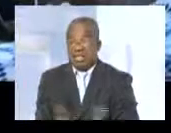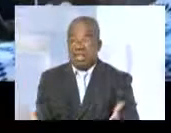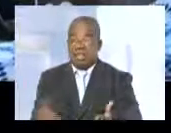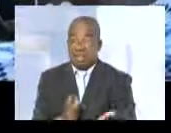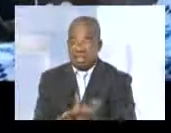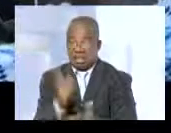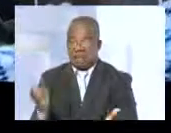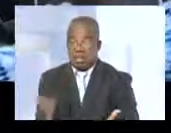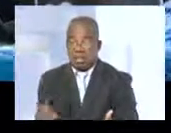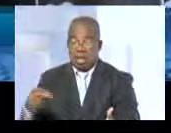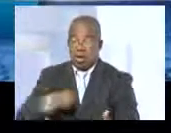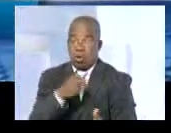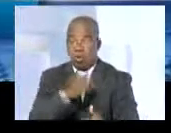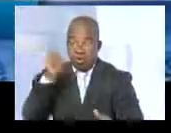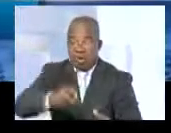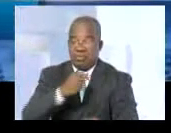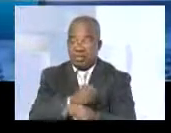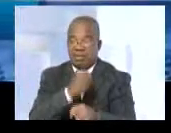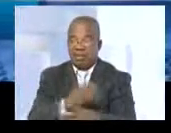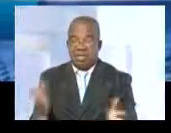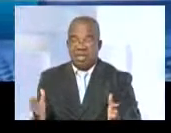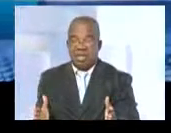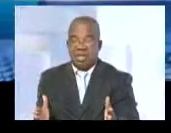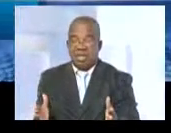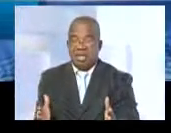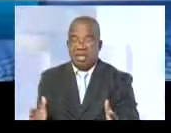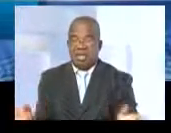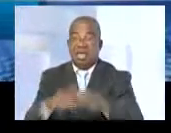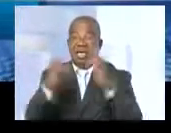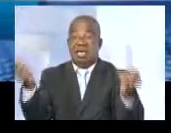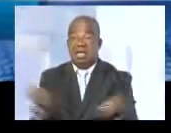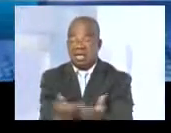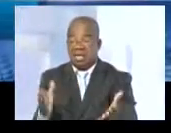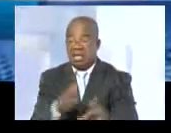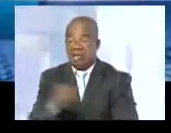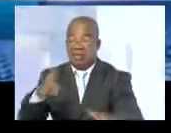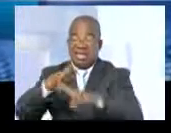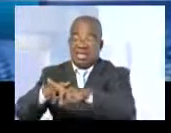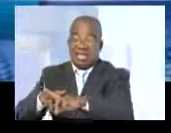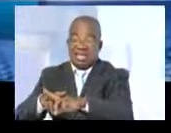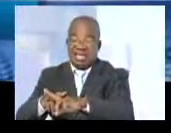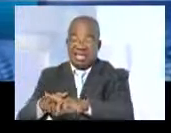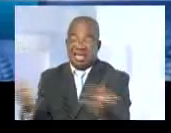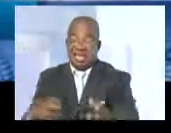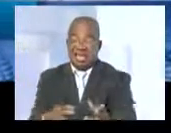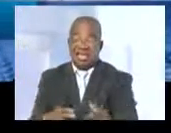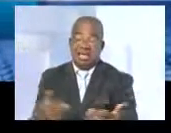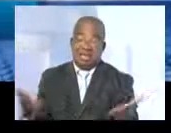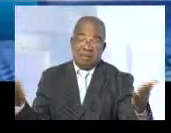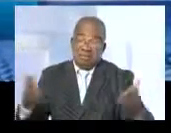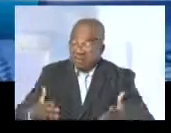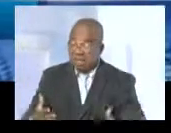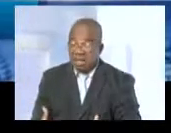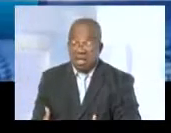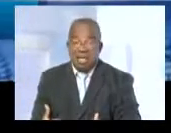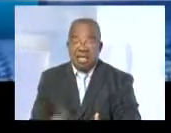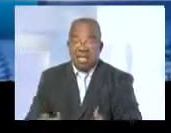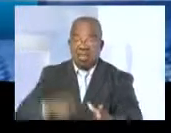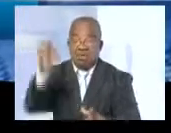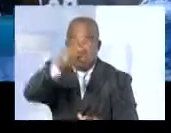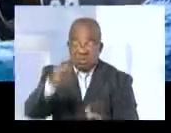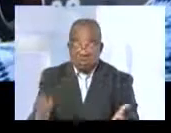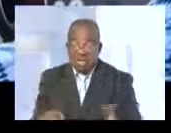populations. Nous, on doit travailler. Et puis le syndicat, c'est celui qui va aller s'asseoir pour régler le problème. Parce que nous, on